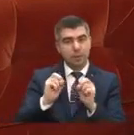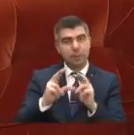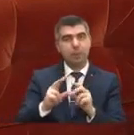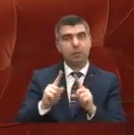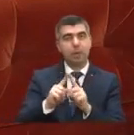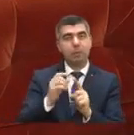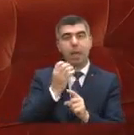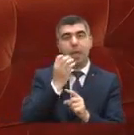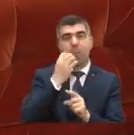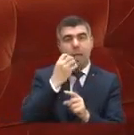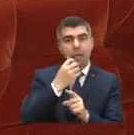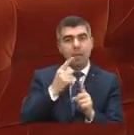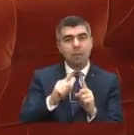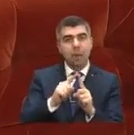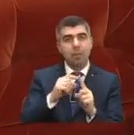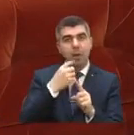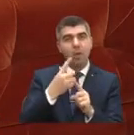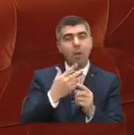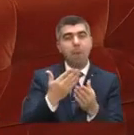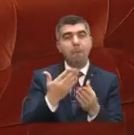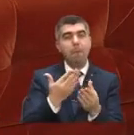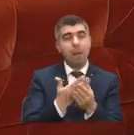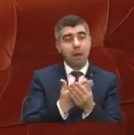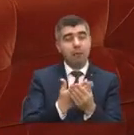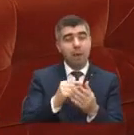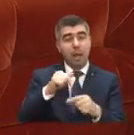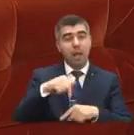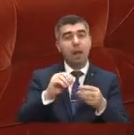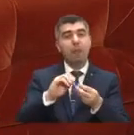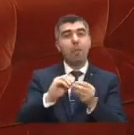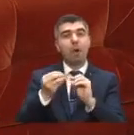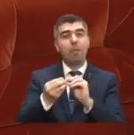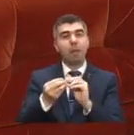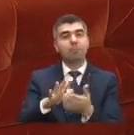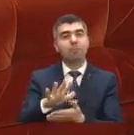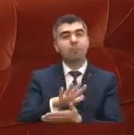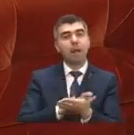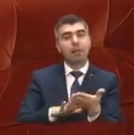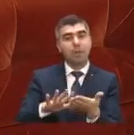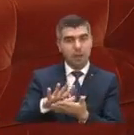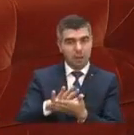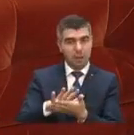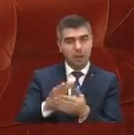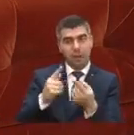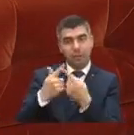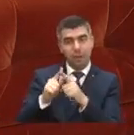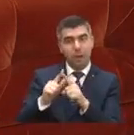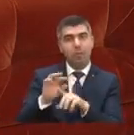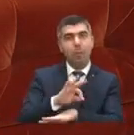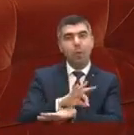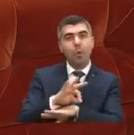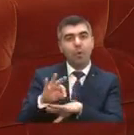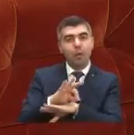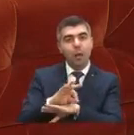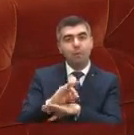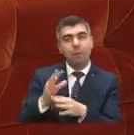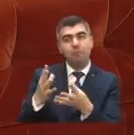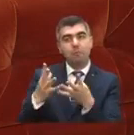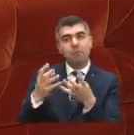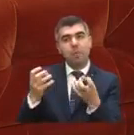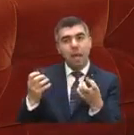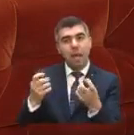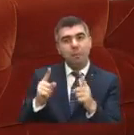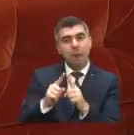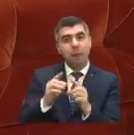هو في الطاولات اللي عندي في الاخر، لان في اشكالات حقيقيه تتعرفوا على انه كانت فيه اشكال مع الموظفين اللي واحد المجموعه منهم